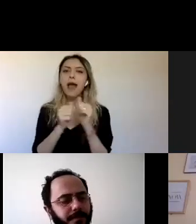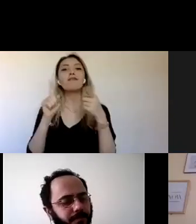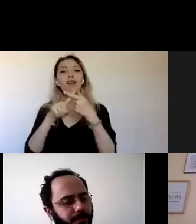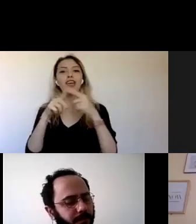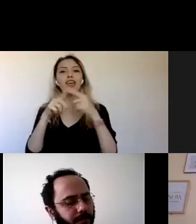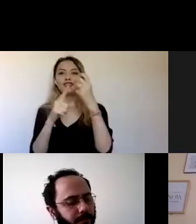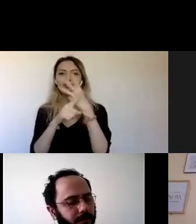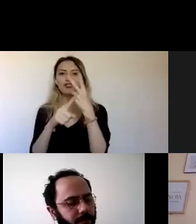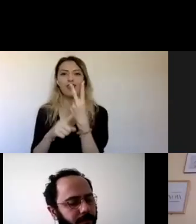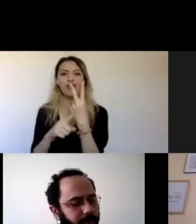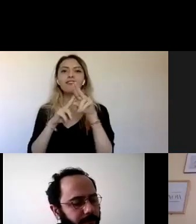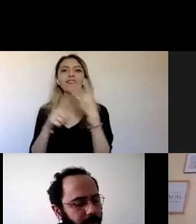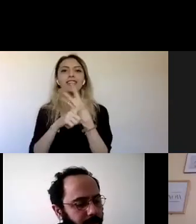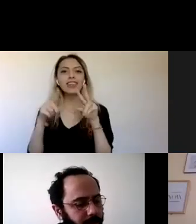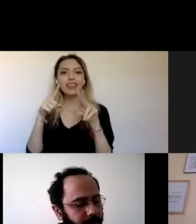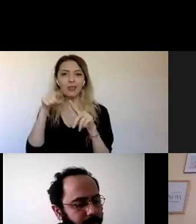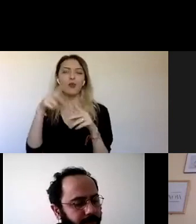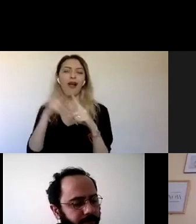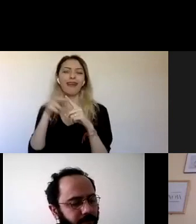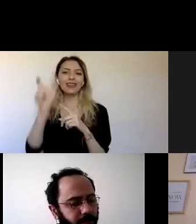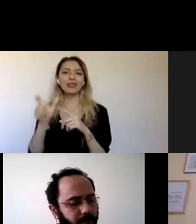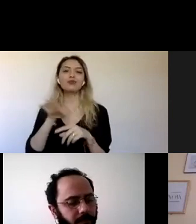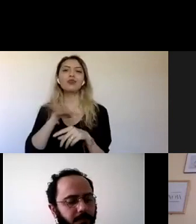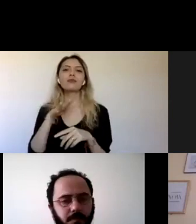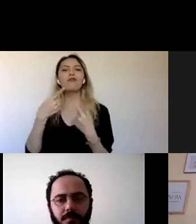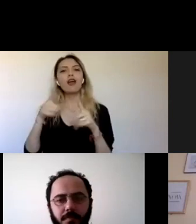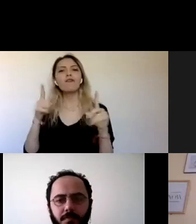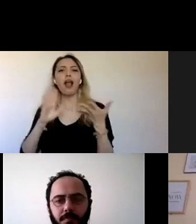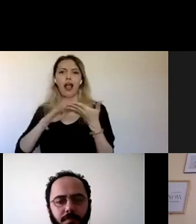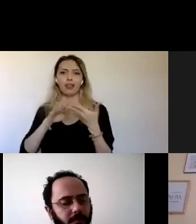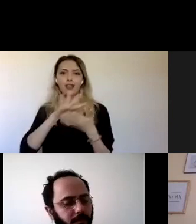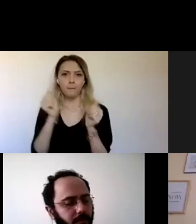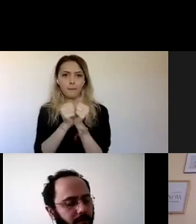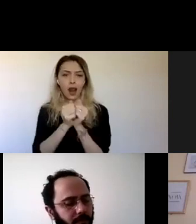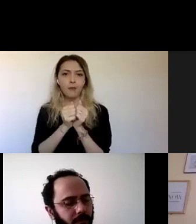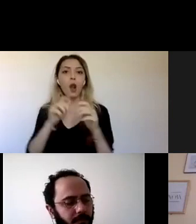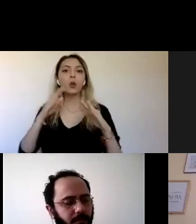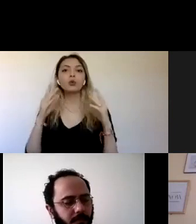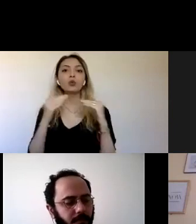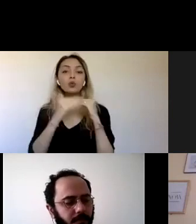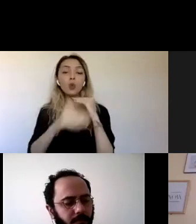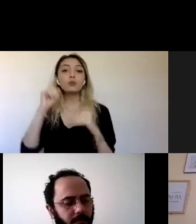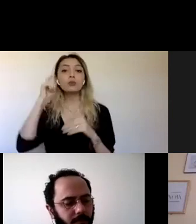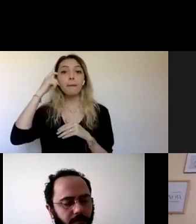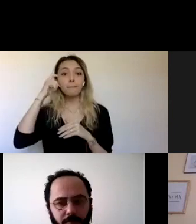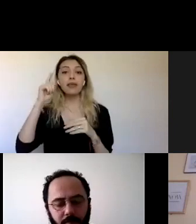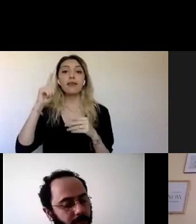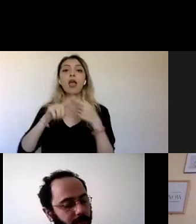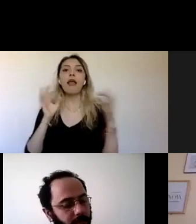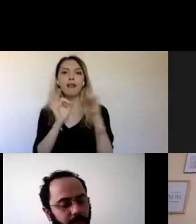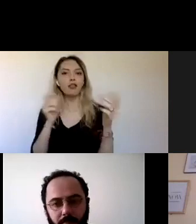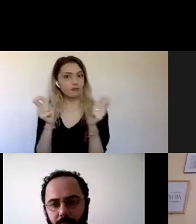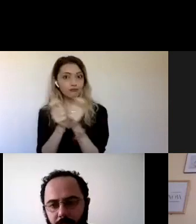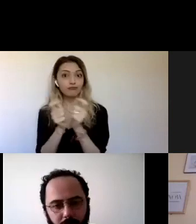dinliyor. Şevket ve bir takım alanında uzman arkadaşlarla kurduğumuz Toplumsal Bilgi ve İletişim Derneği var. O dernek ve